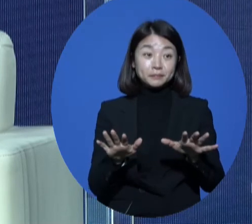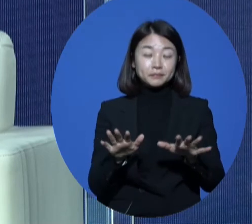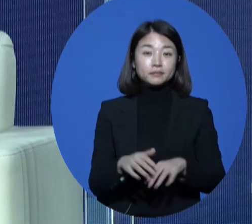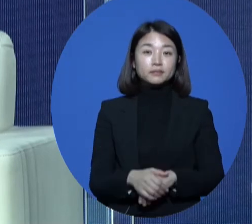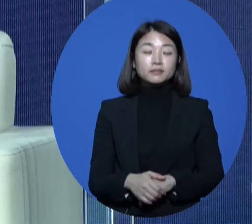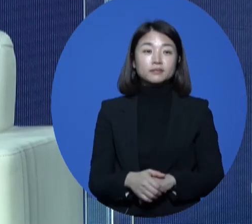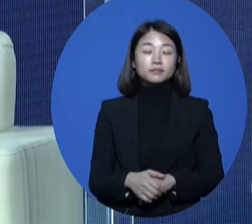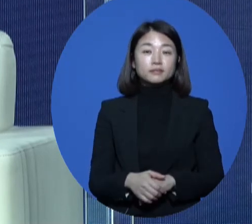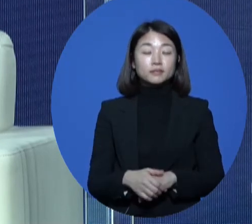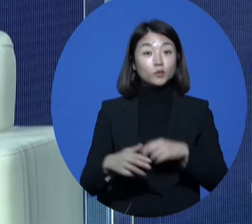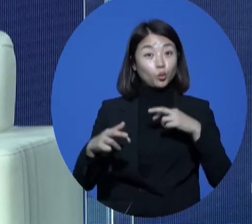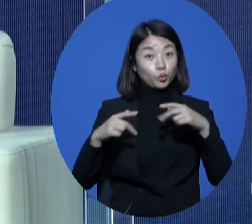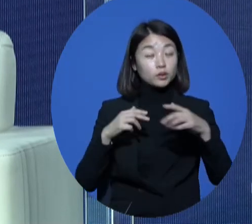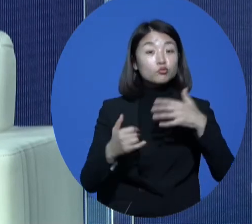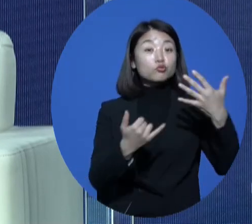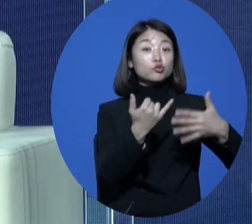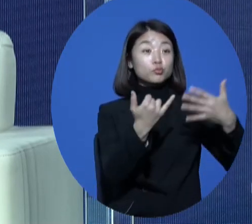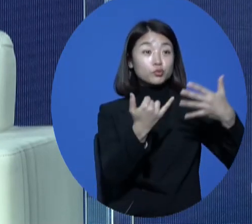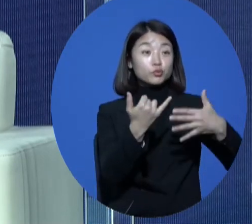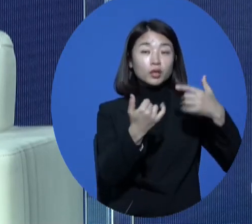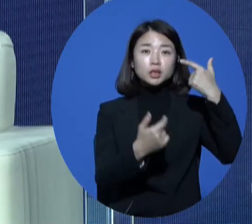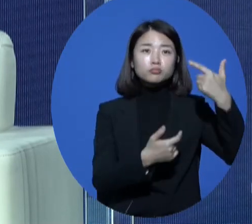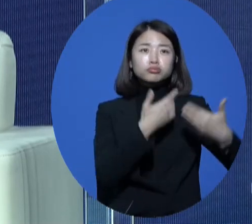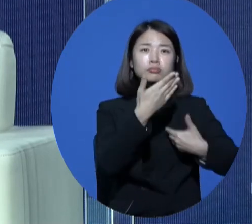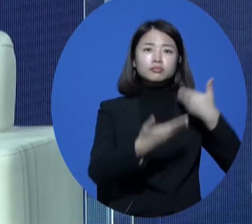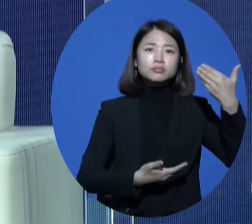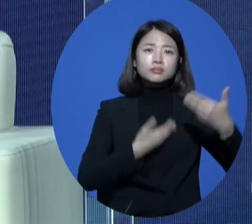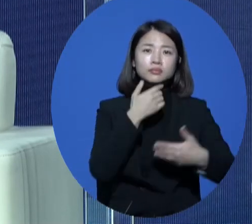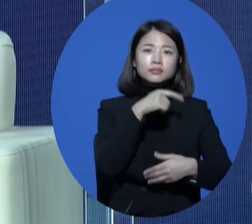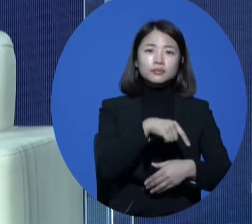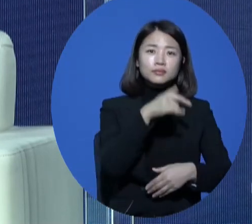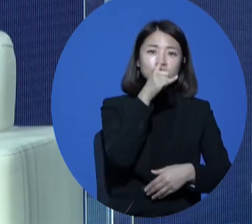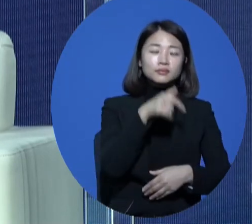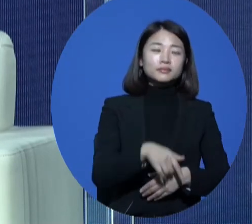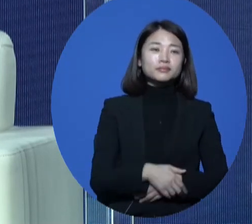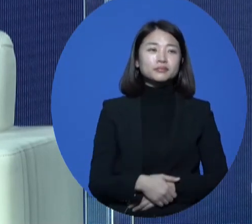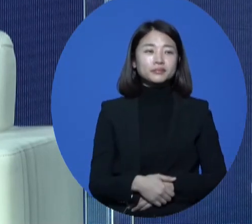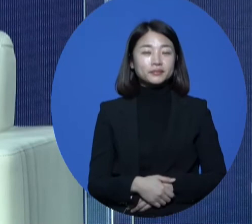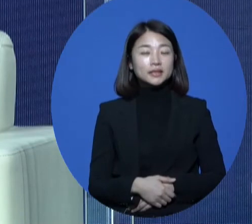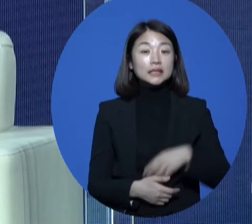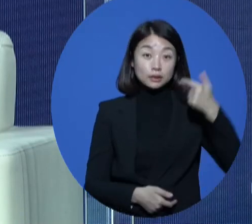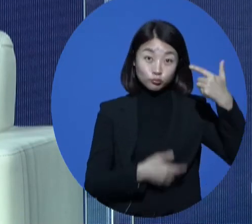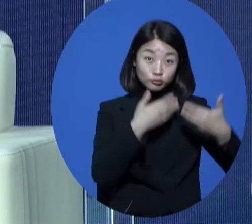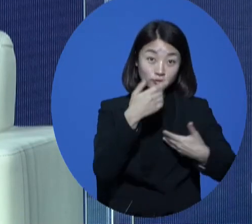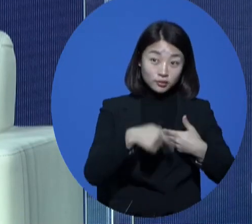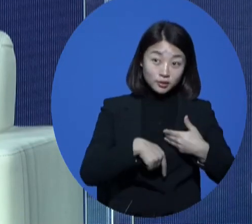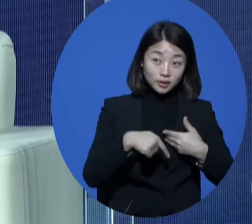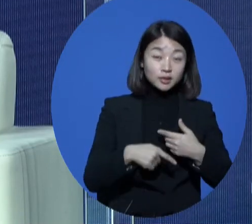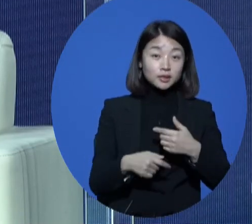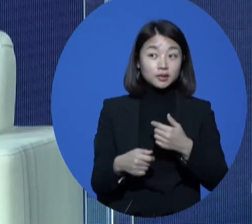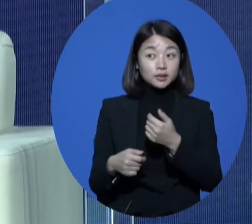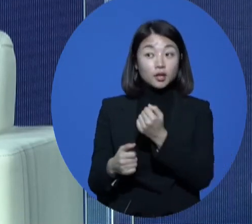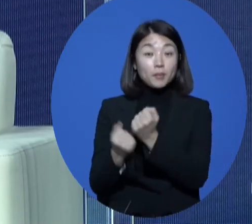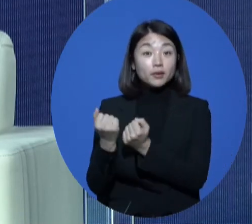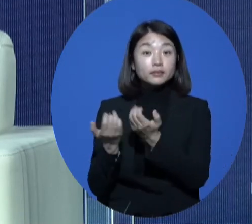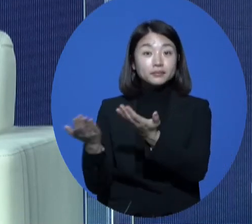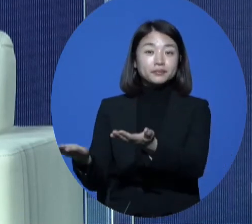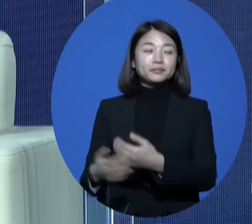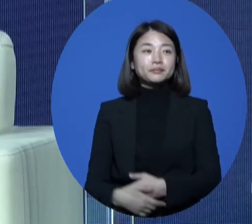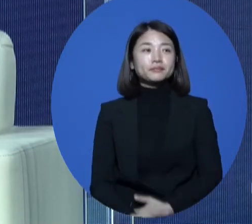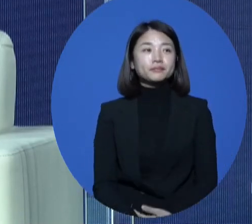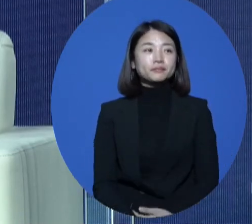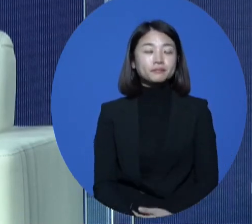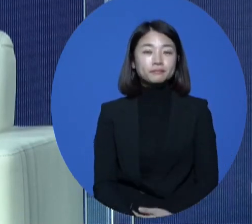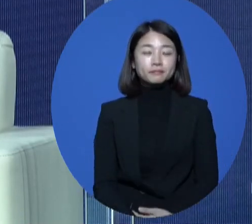그 토론이 유튜브를 통해서 질문이 들어온 게 있습니다. 질문이 들어온 거와 관련해서 몇 가지만 설명을 드릴 수 있도록 하겠습니다.